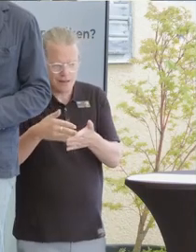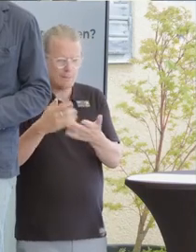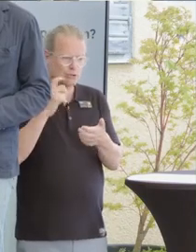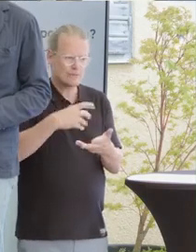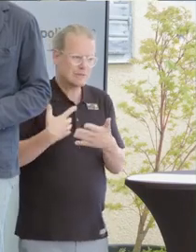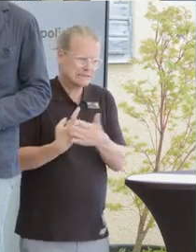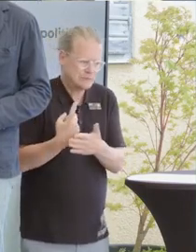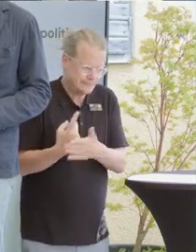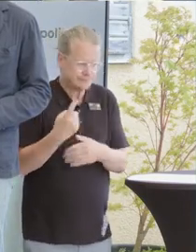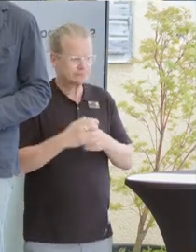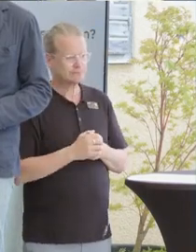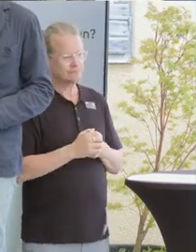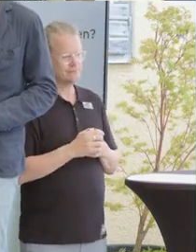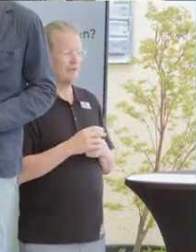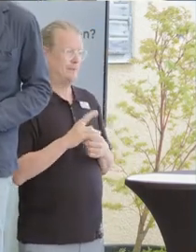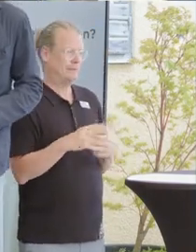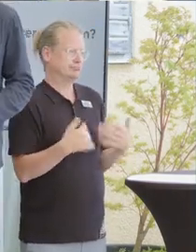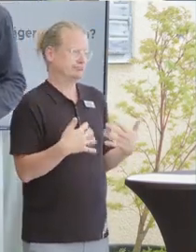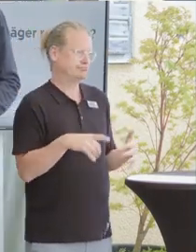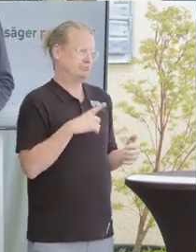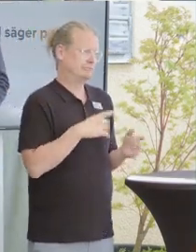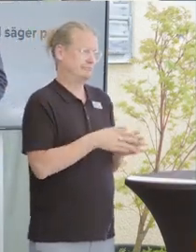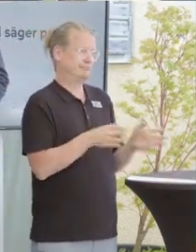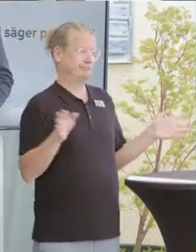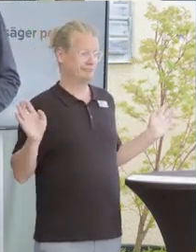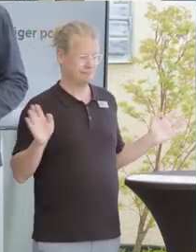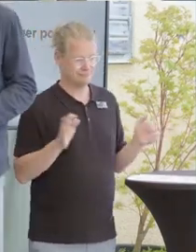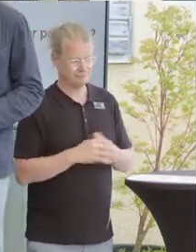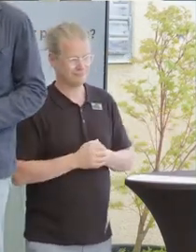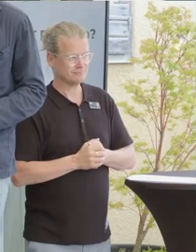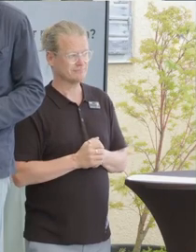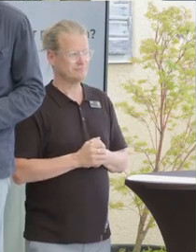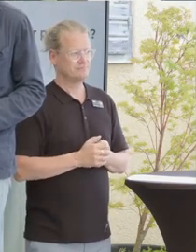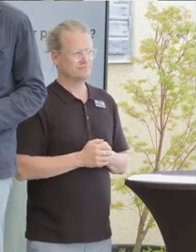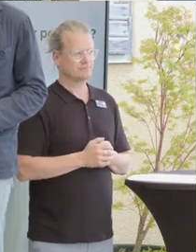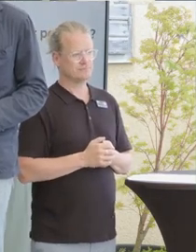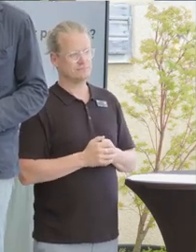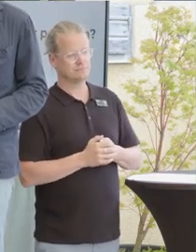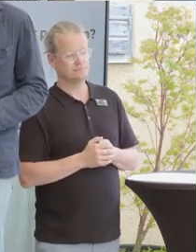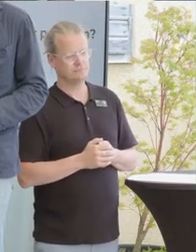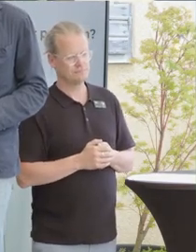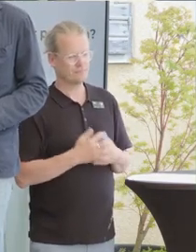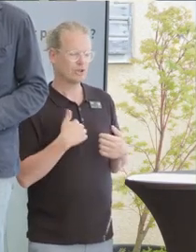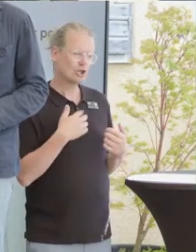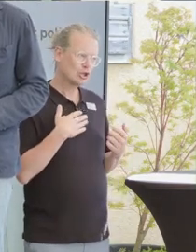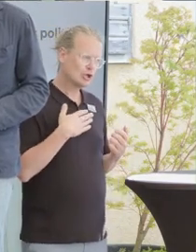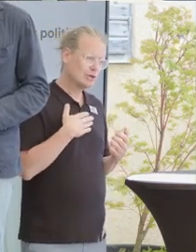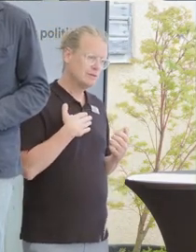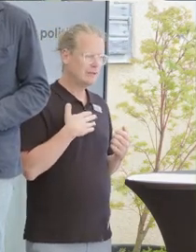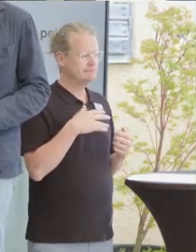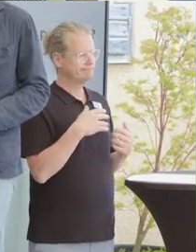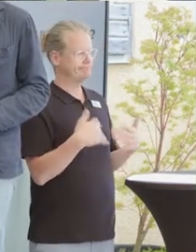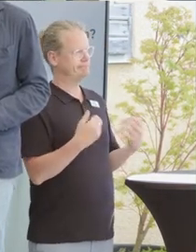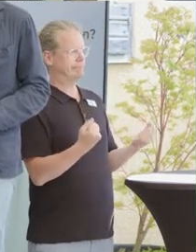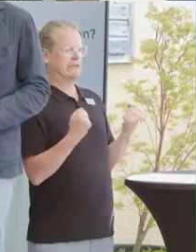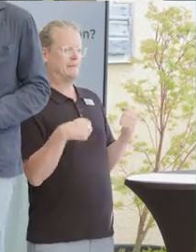jättemycket vi behöver göra för att förstärka upp forskningen, och jag ser det som särskilt centralt när vi i samhället idag befinner oss i ett